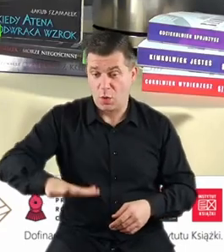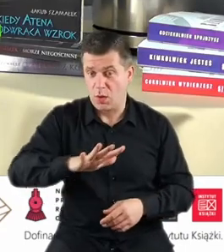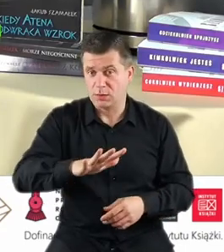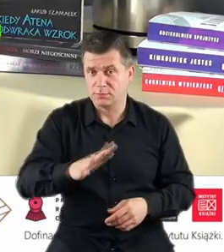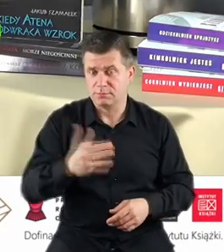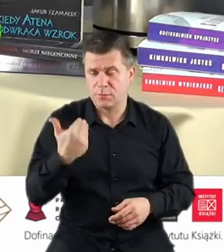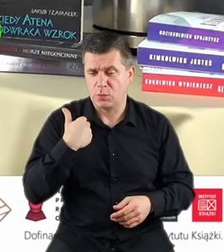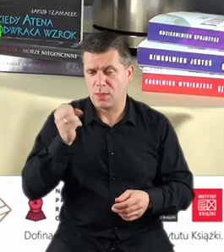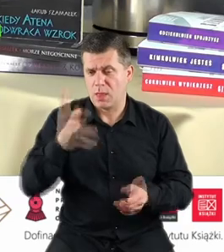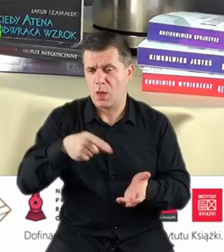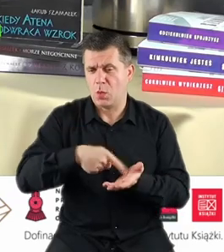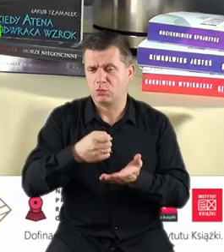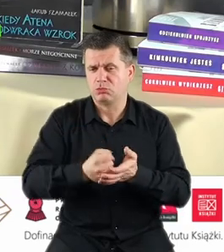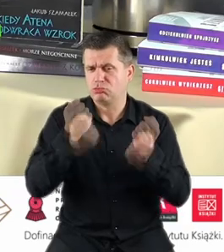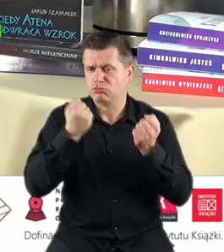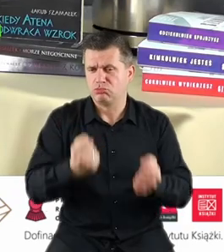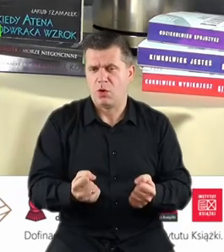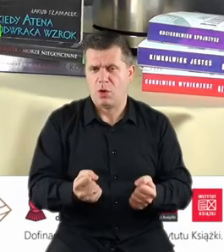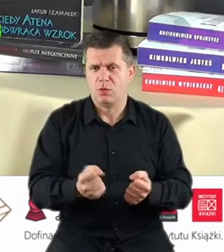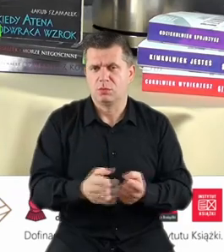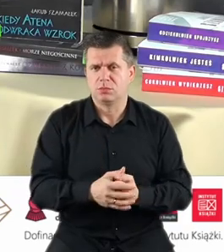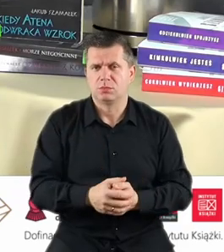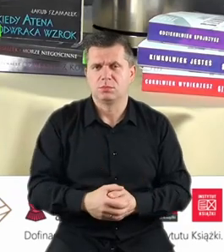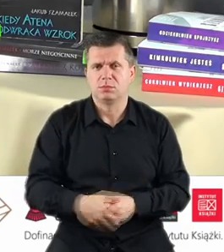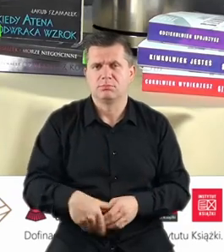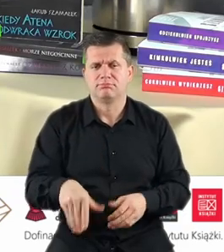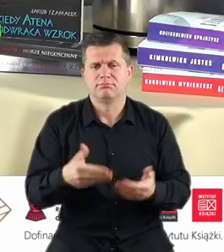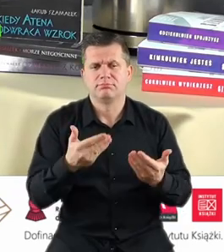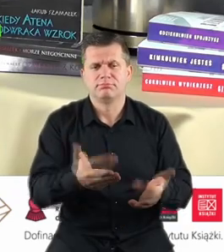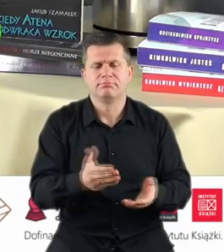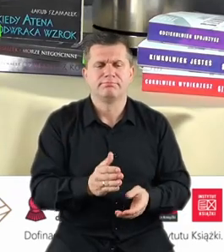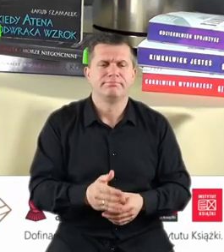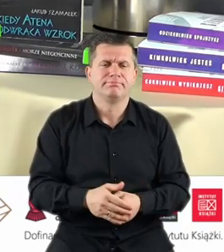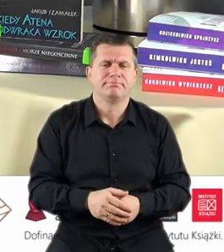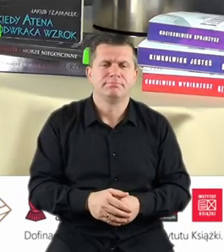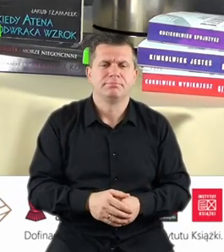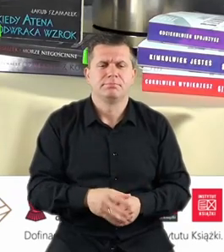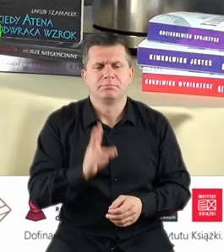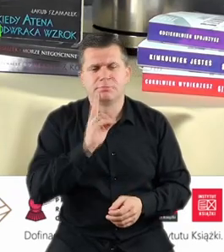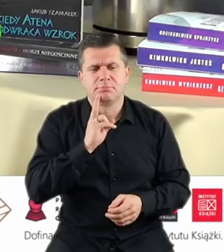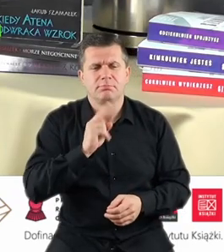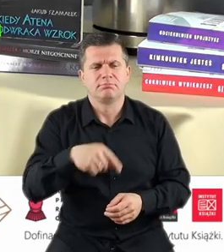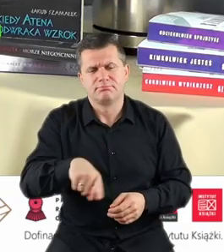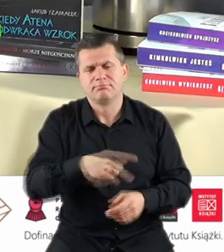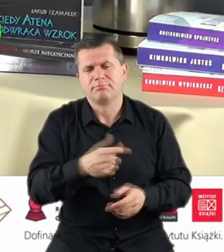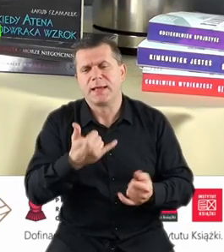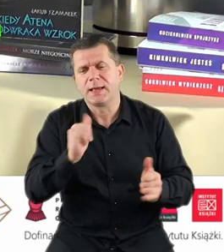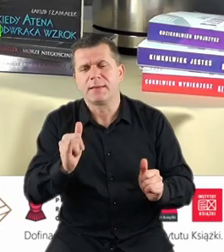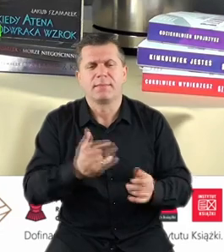zostało ustawione tak, że aż ciężko było, żeby ten homoerotyzm gdzieś tam nie zakiełkował.